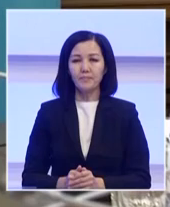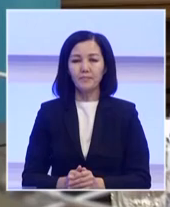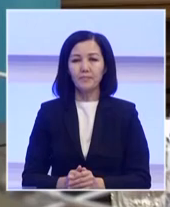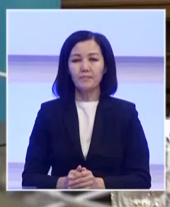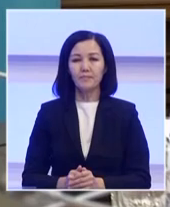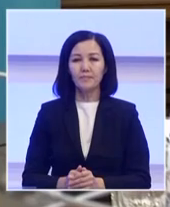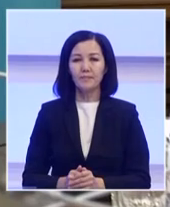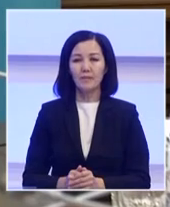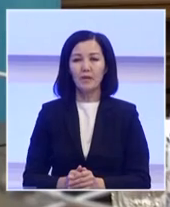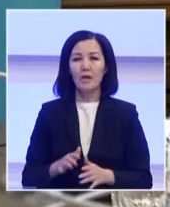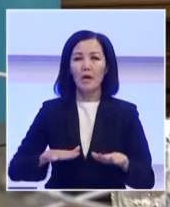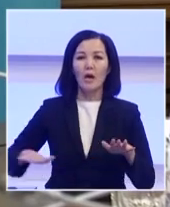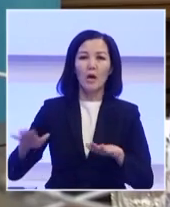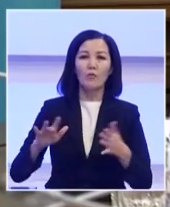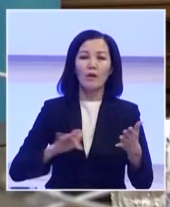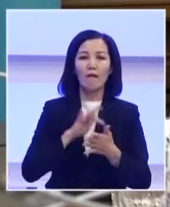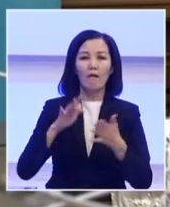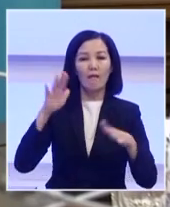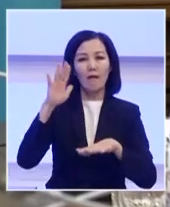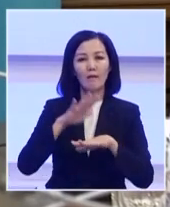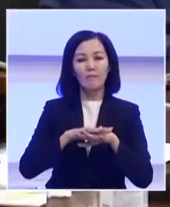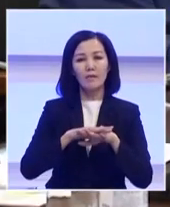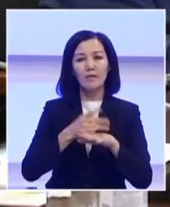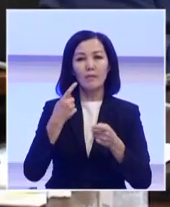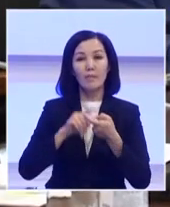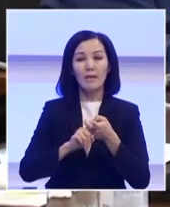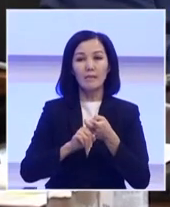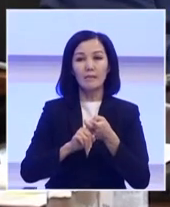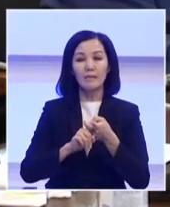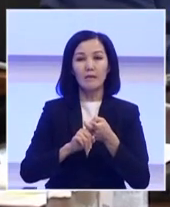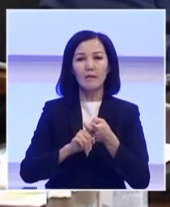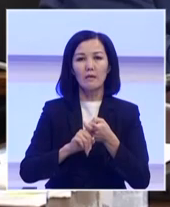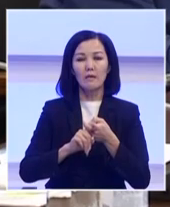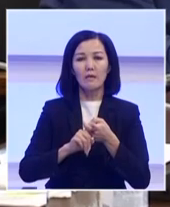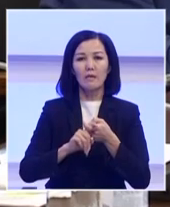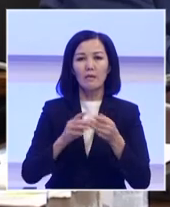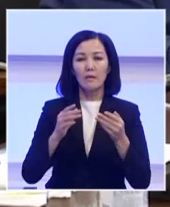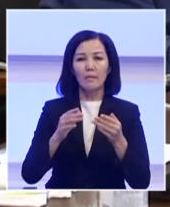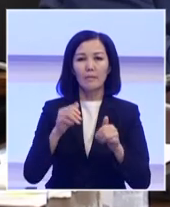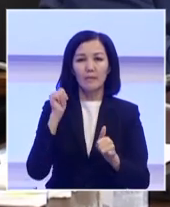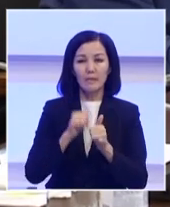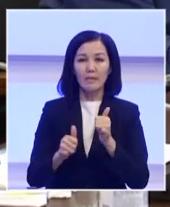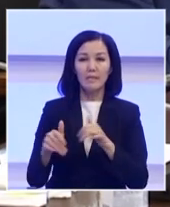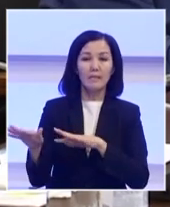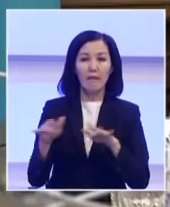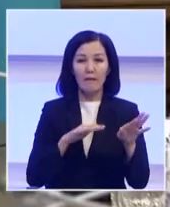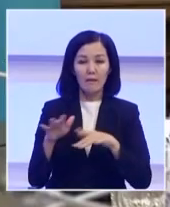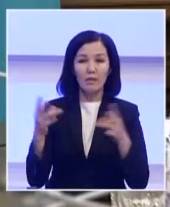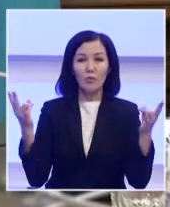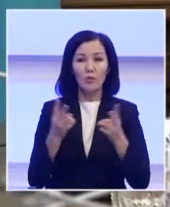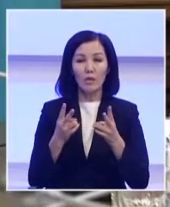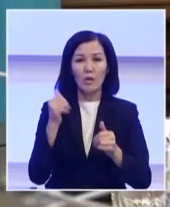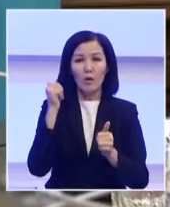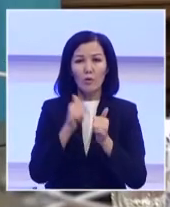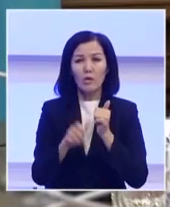на местах, как вы работаете. Мы не должны тебе замечать за то, что ты с ними не проводишь эту работу. У